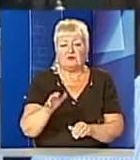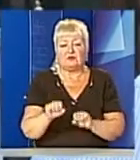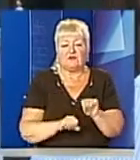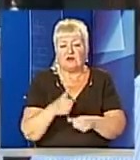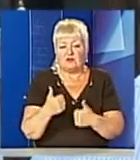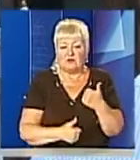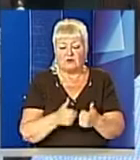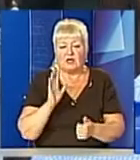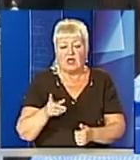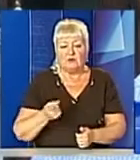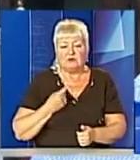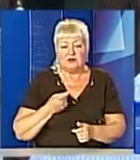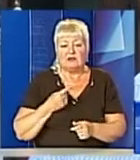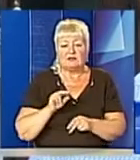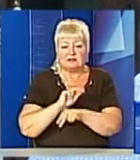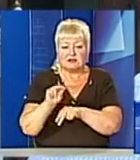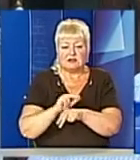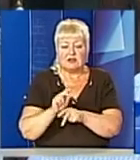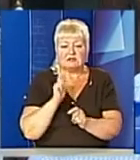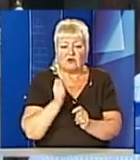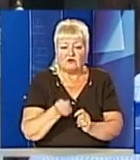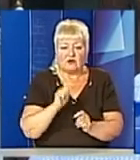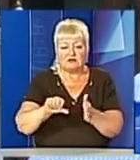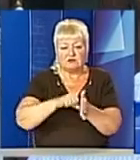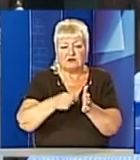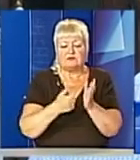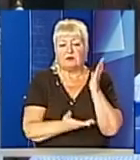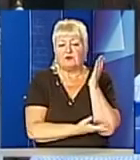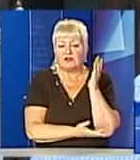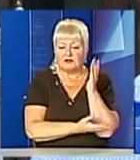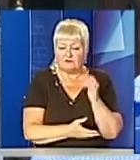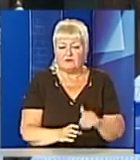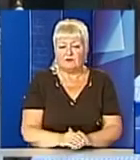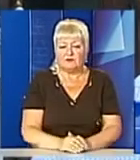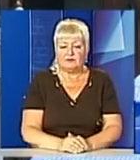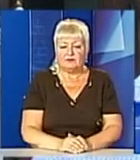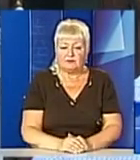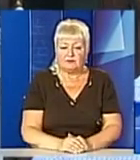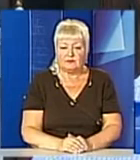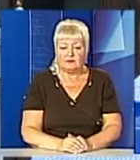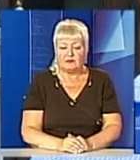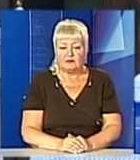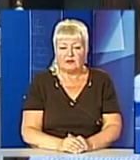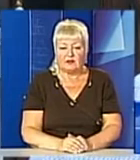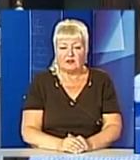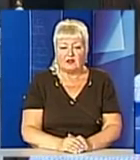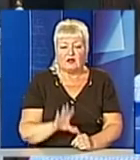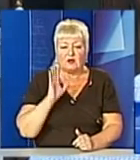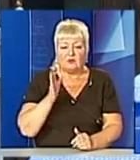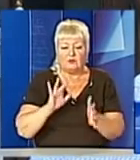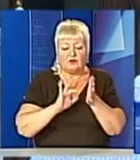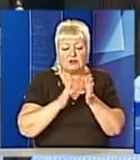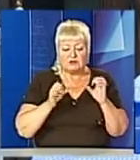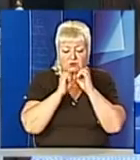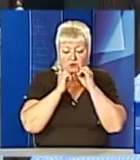буде майстер-класи по ковальству, по різьберству по дереву. По складу буде, які